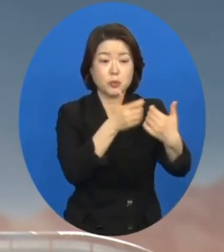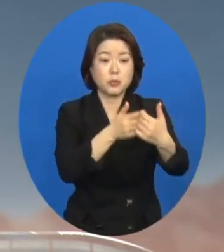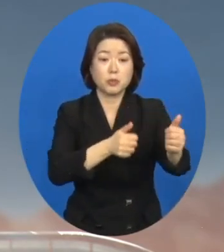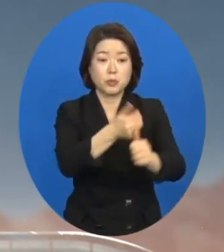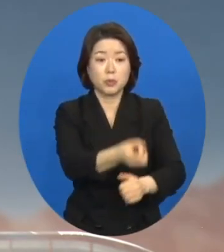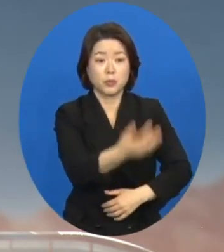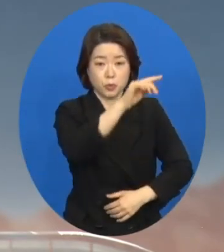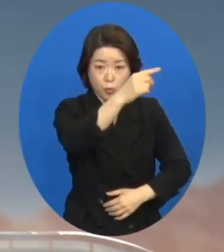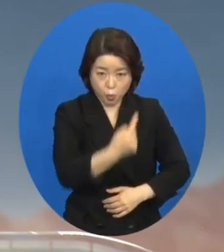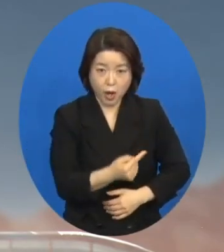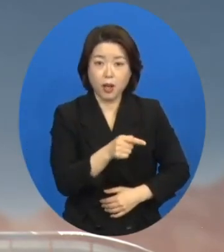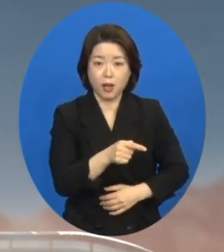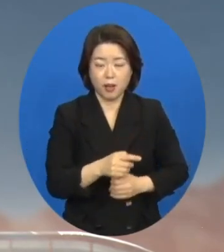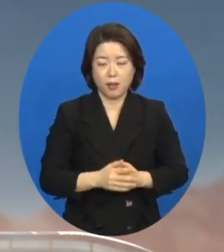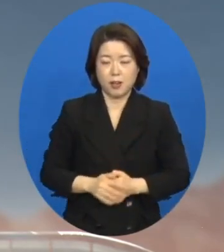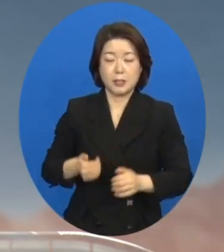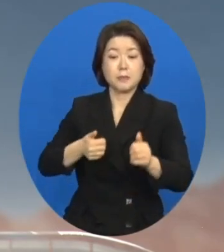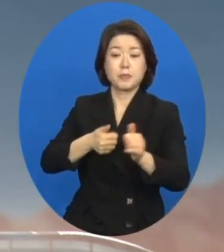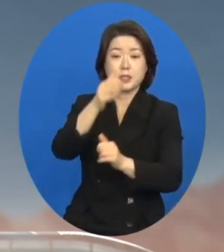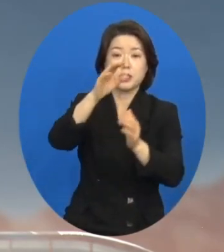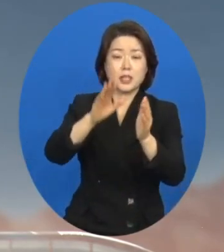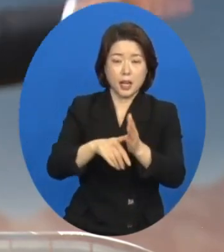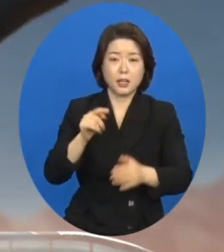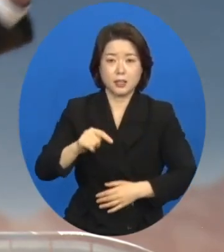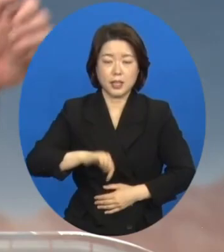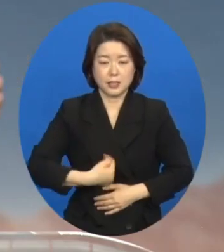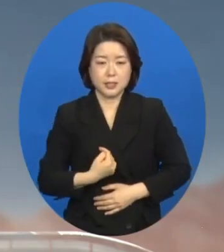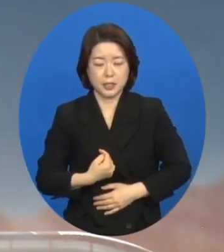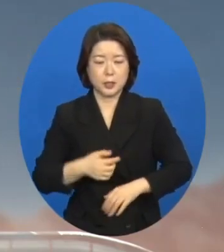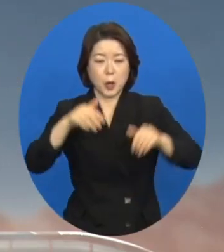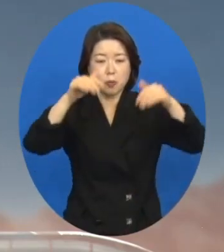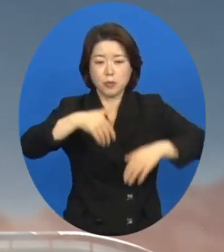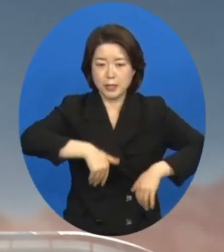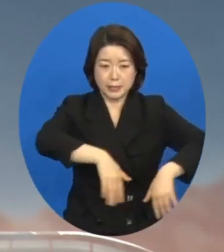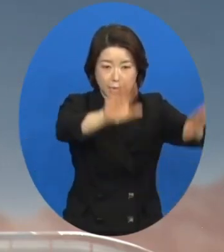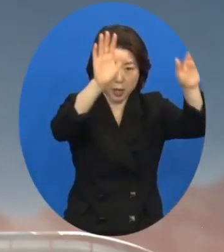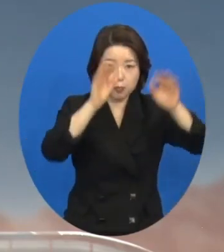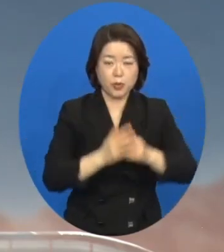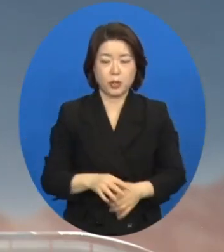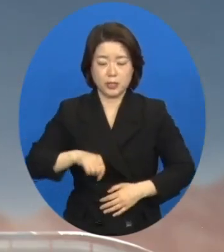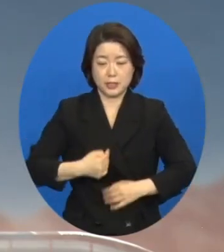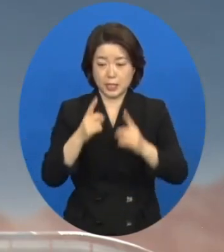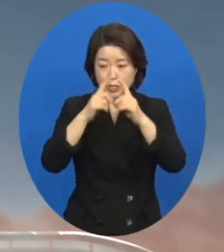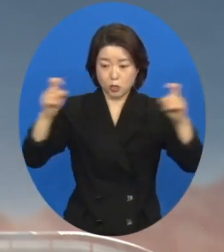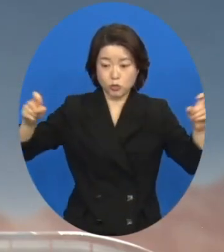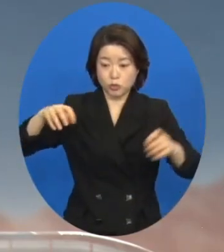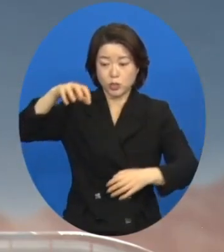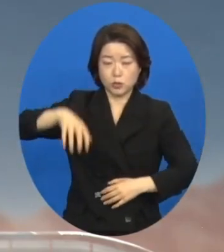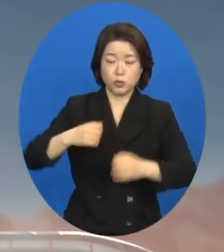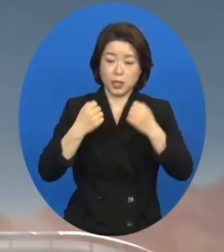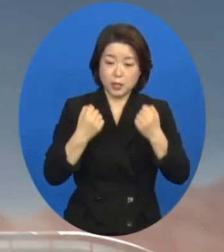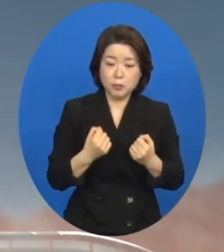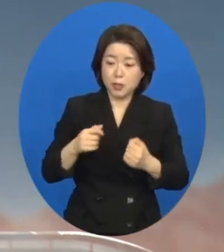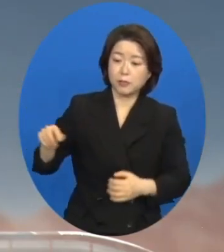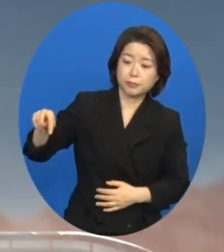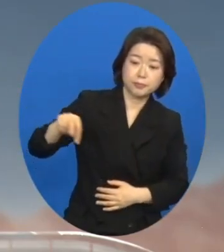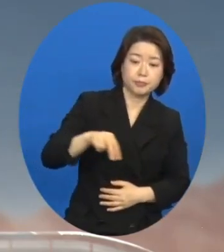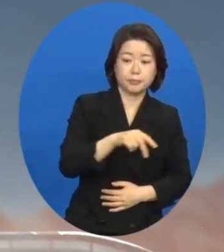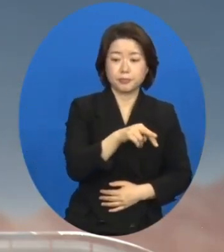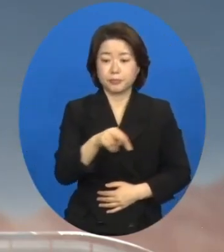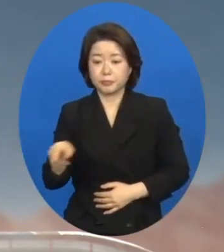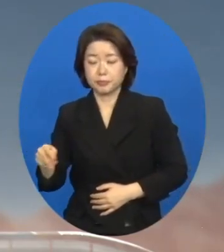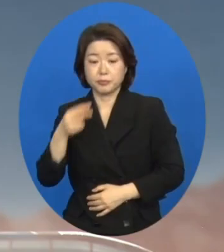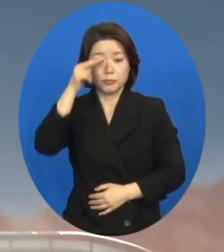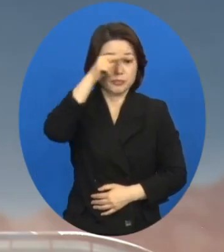그 승리하는 가운데 있을 때 그가 부하들 다 보내고 자기는 궁전에 있다가 거닐다가 내려다봤는데